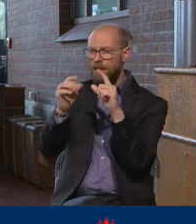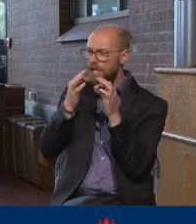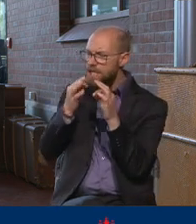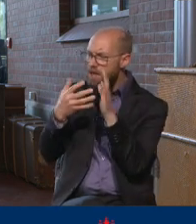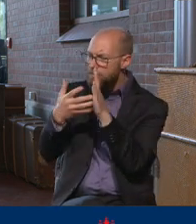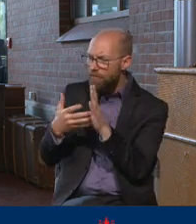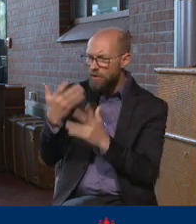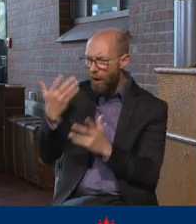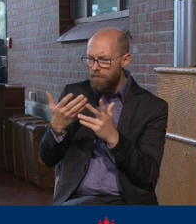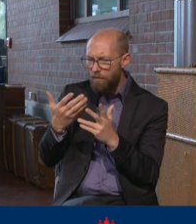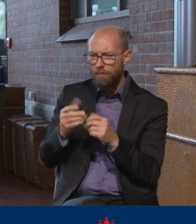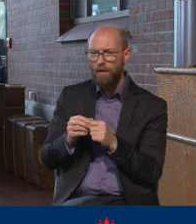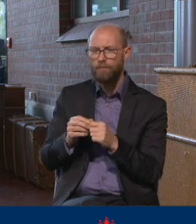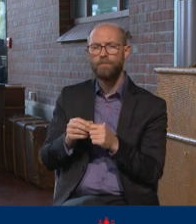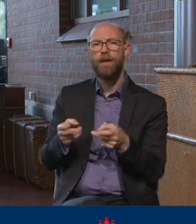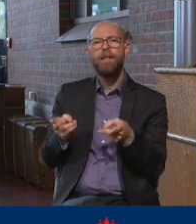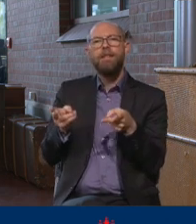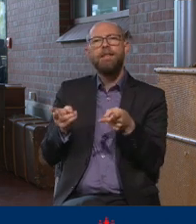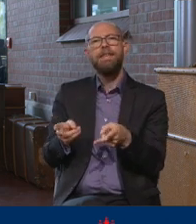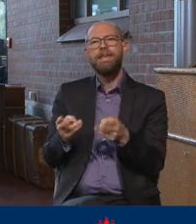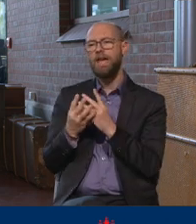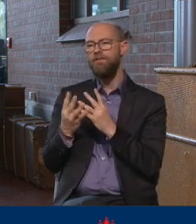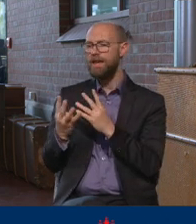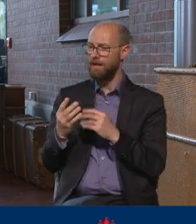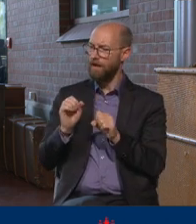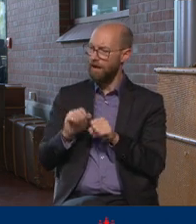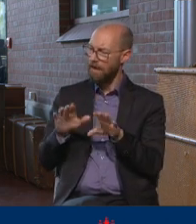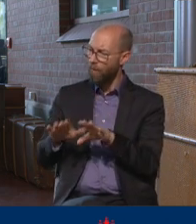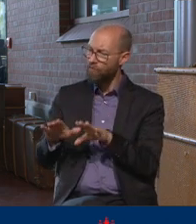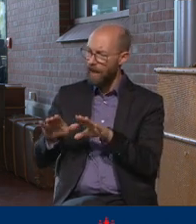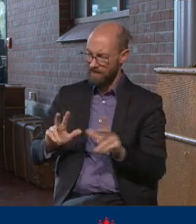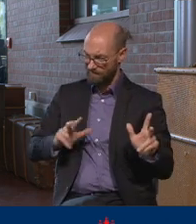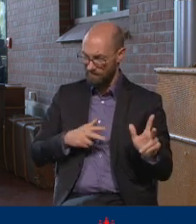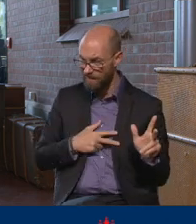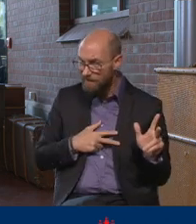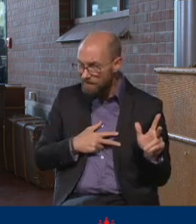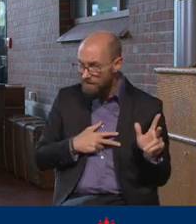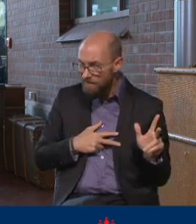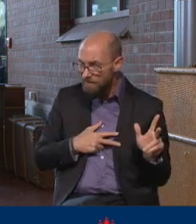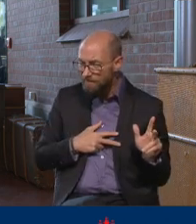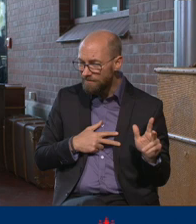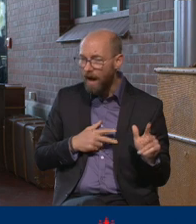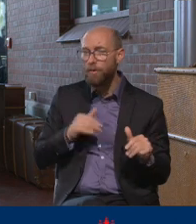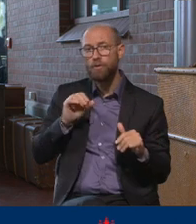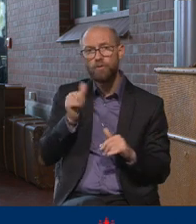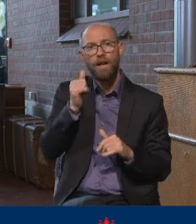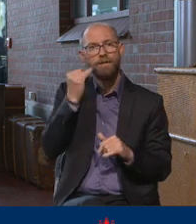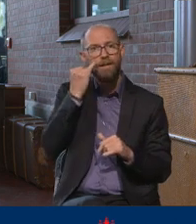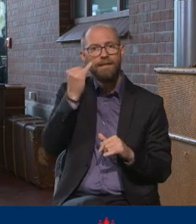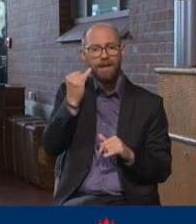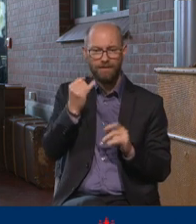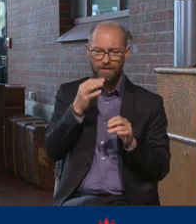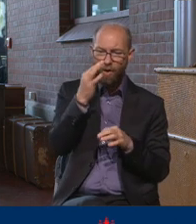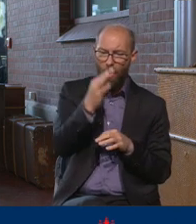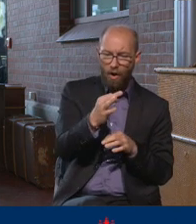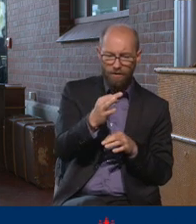man wirklich aus einer liegewiese richtig jetzt schon aufhalten kann aber die perspektive dass wir diese orte jetzt angehen und versuchen zu öffnen auch für den